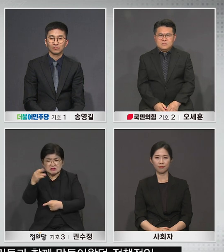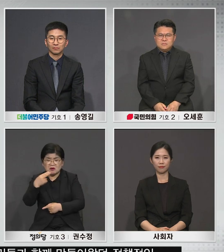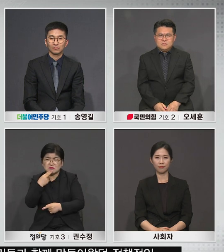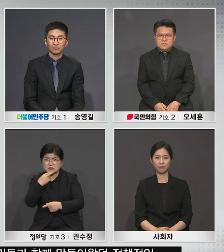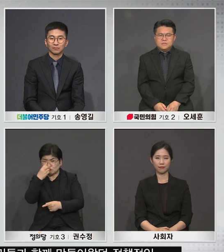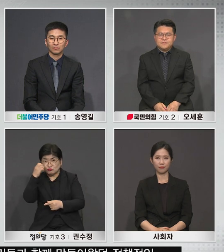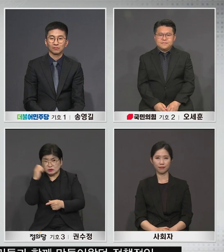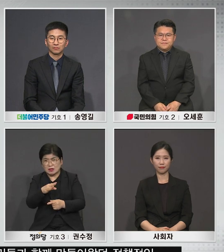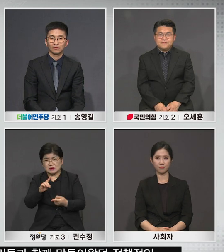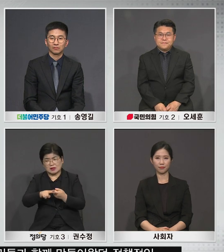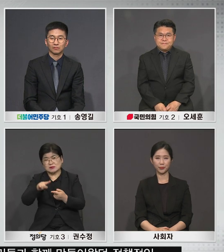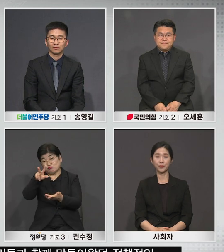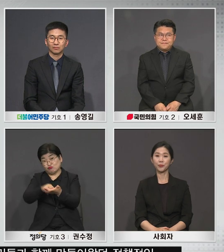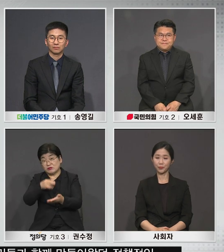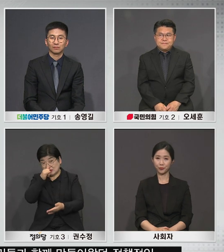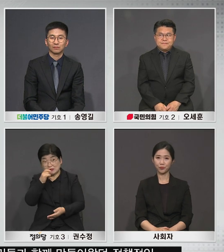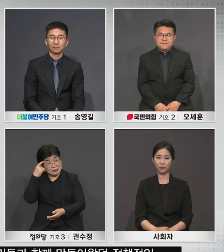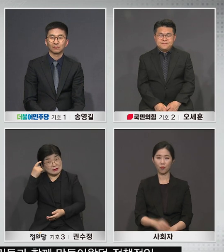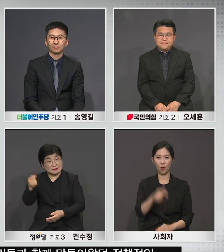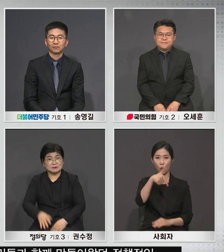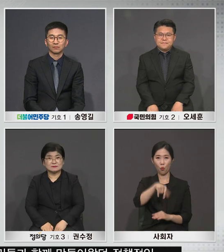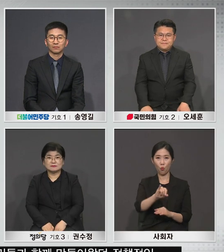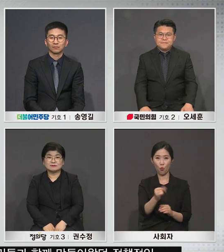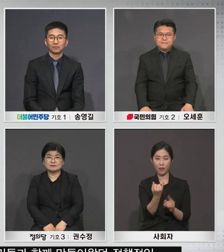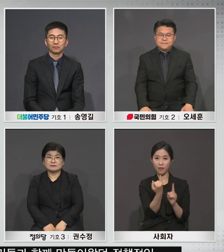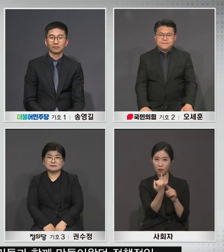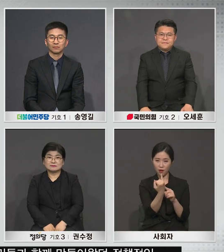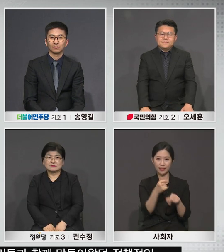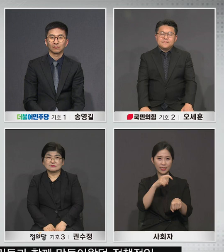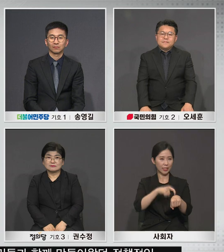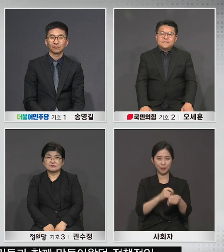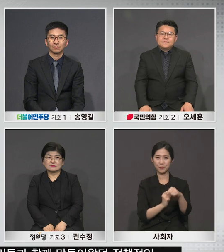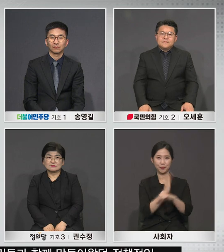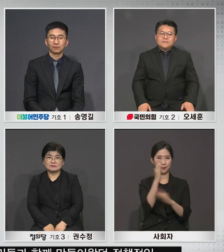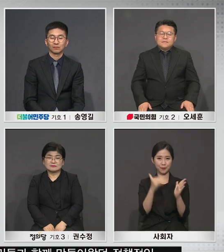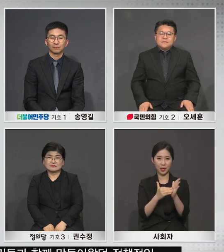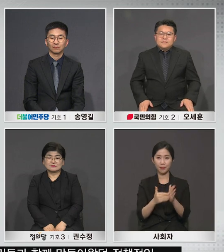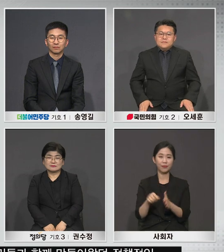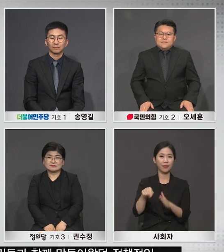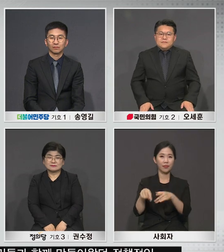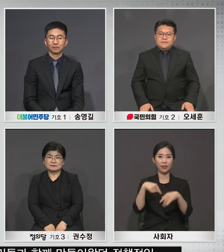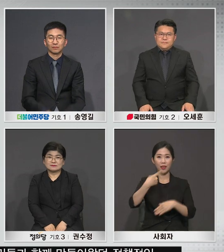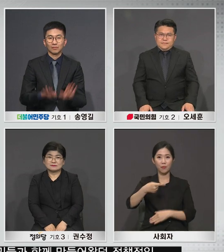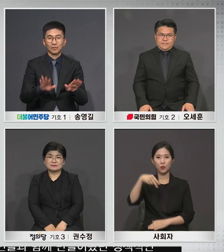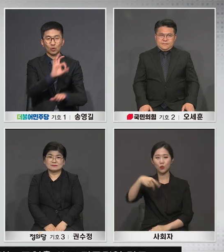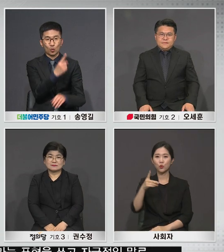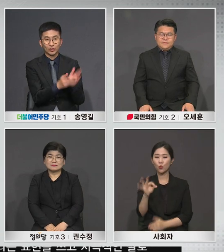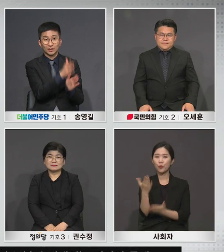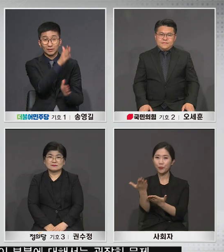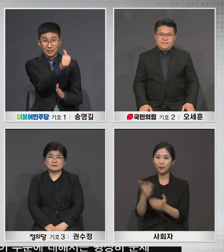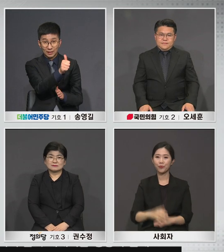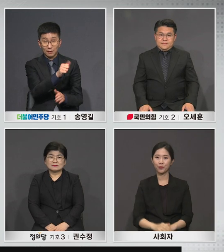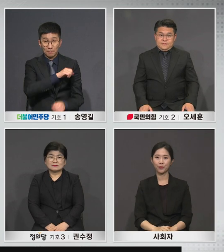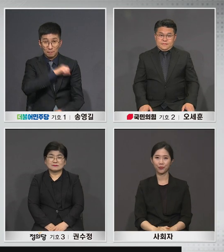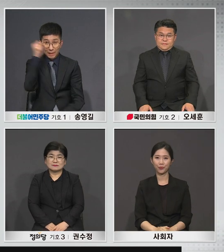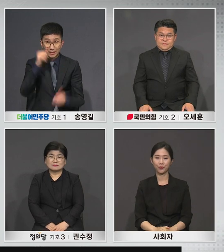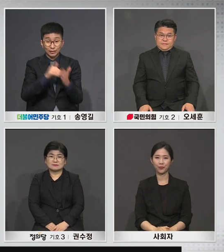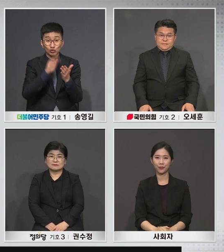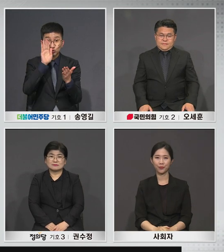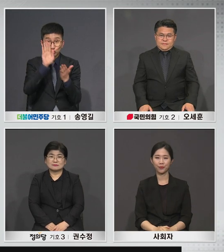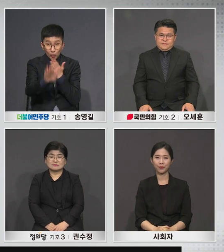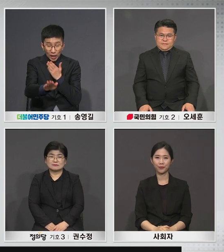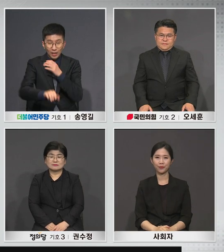말씀드리겠습니다. 권수정 후보의 시간 종료됐고요. 송경호 후보님. 저는 무슨 오세훈 후보께서 시장이 돼서 압도적인